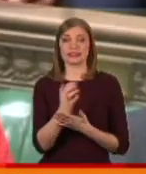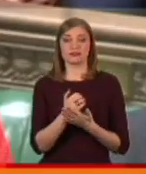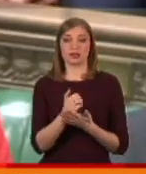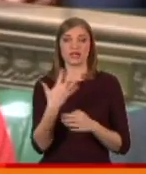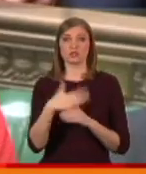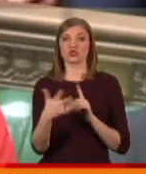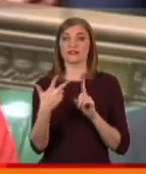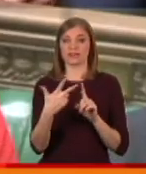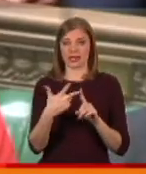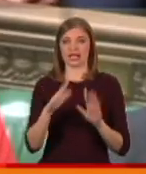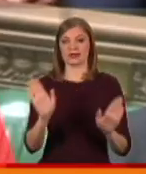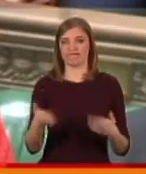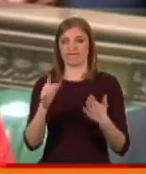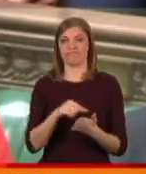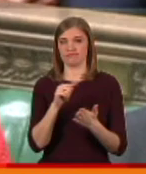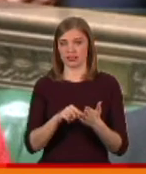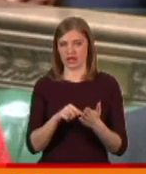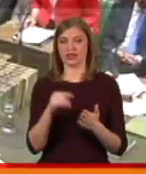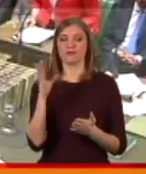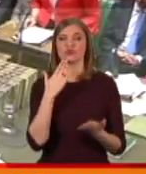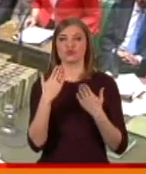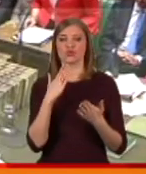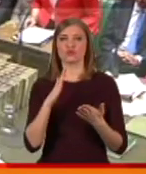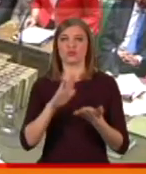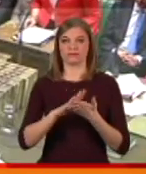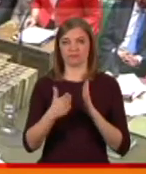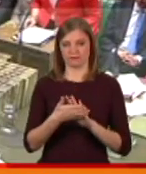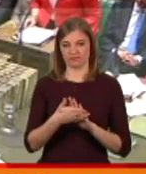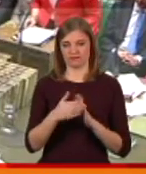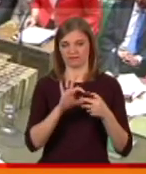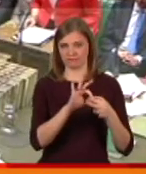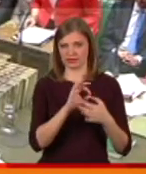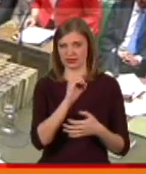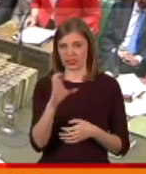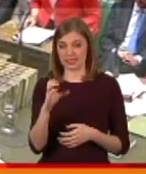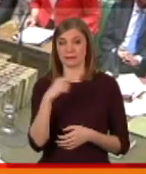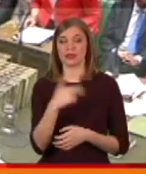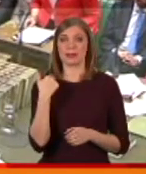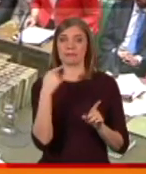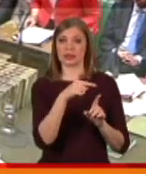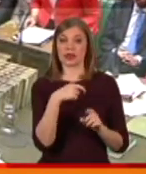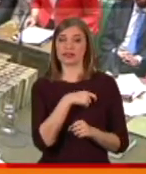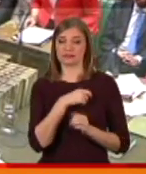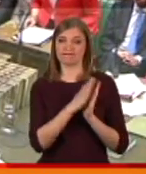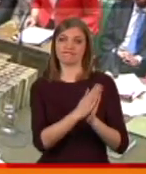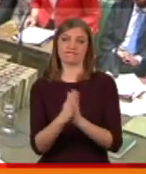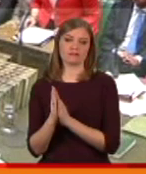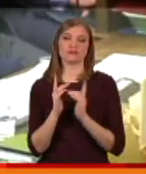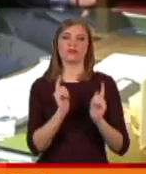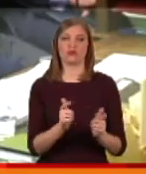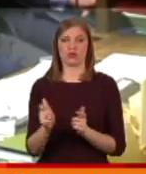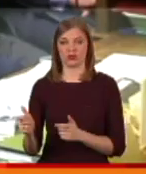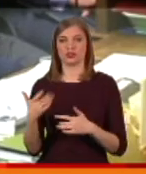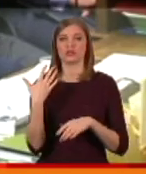вже втретє поставити на голосування досягнення з Євросоюзом домовленість. Британських депутатів закликають